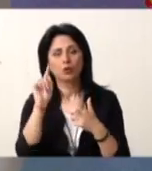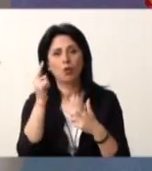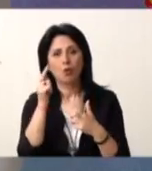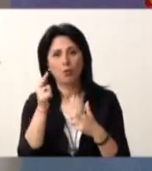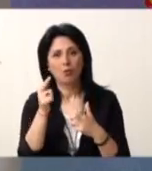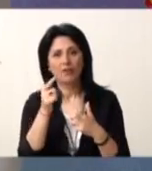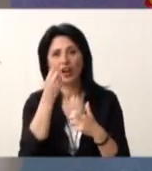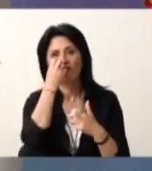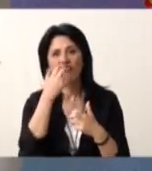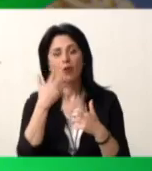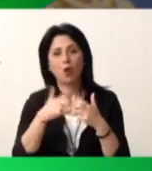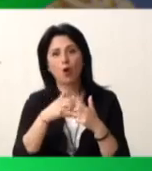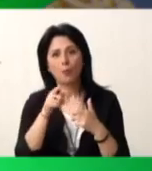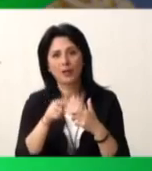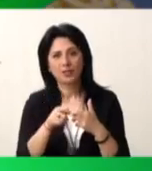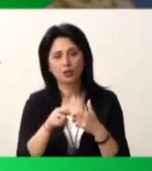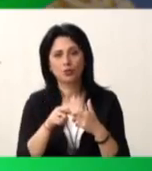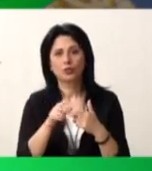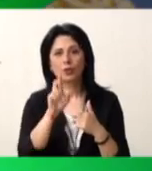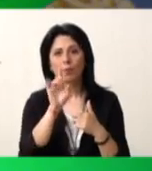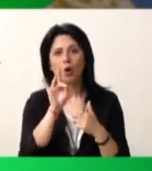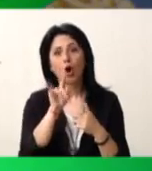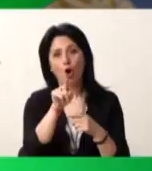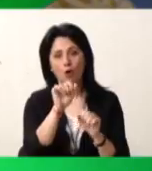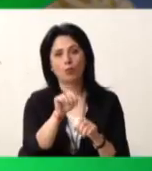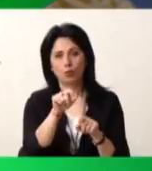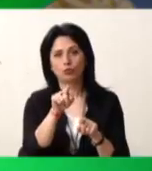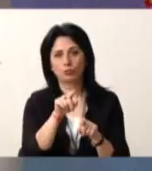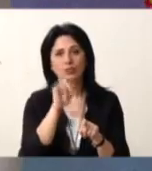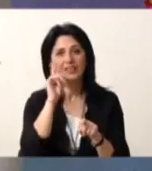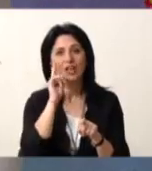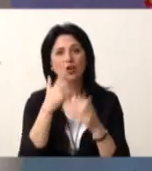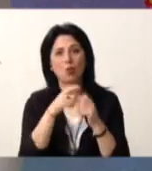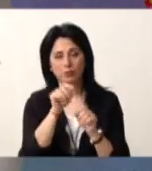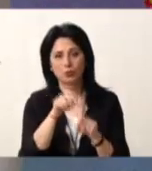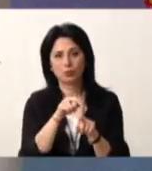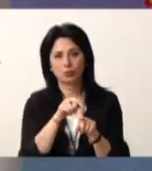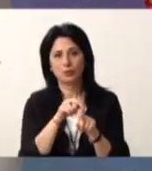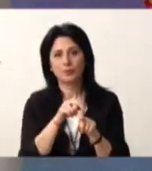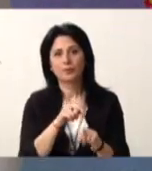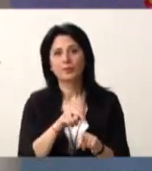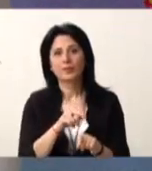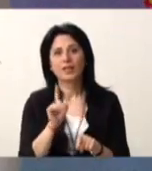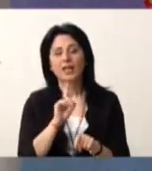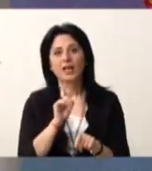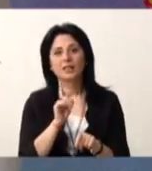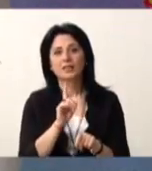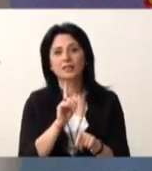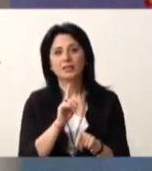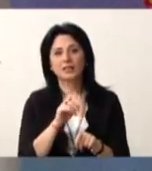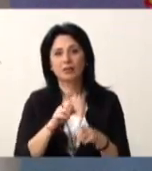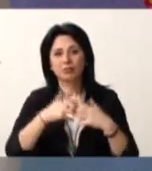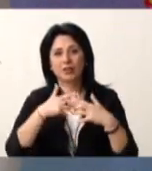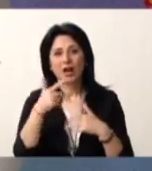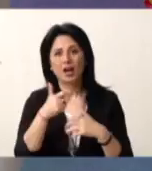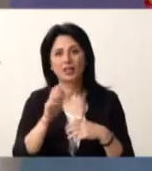ლობიო, ყვავილოვანი კომბოსტო, ასევე ბროკოლი ნაკლებად, ბროკოლი შესაძლებელი ასე თუ ისე, რაც